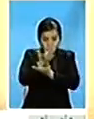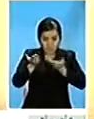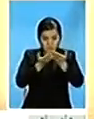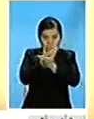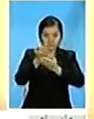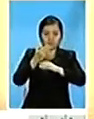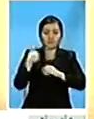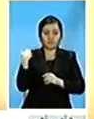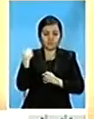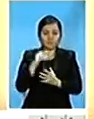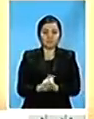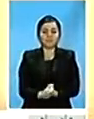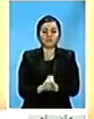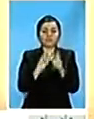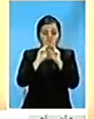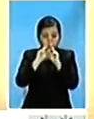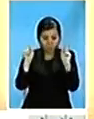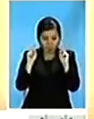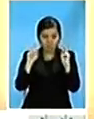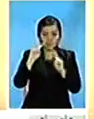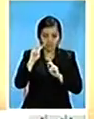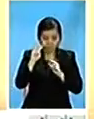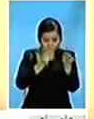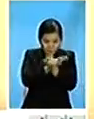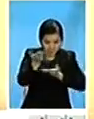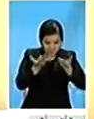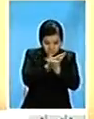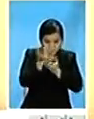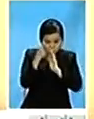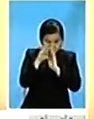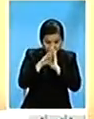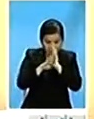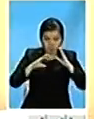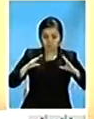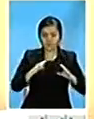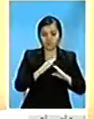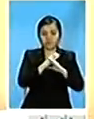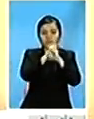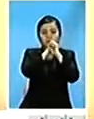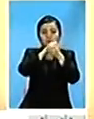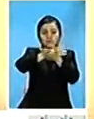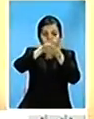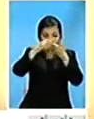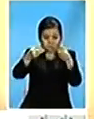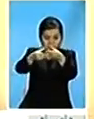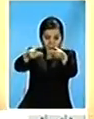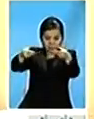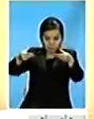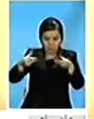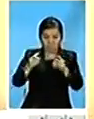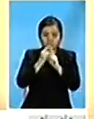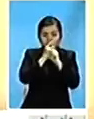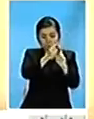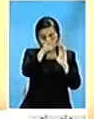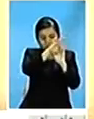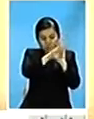คณะกรรมการวิสามัญได้พิจารณาร่างพระราชบัญญัติดังกล่าวเสร็จเรียบร้อยแล้วปรากฏรายละเอียดตามราย